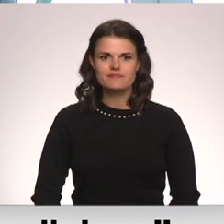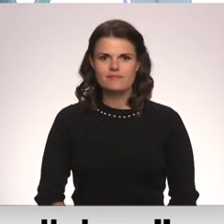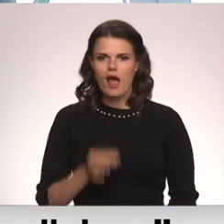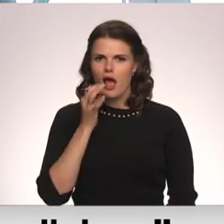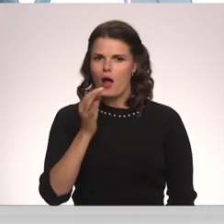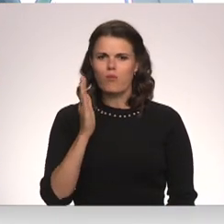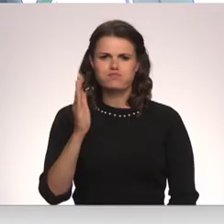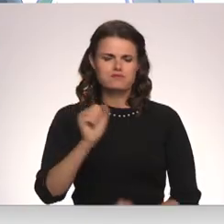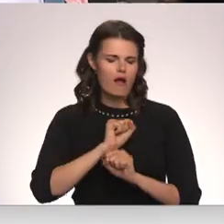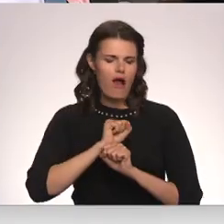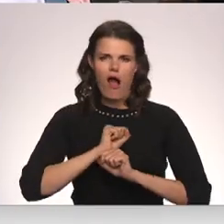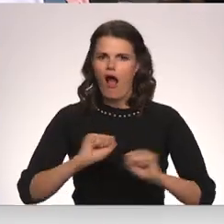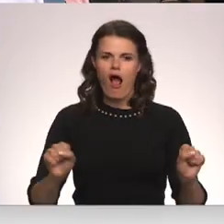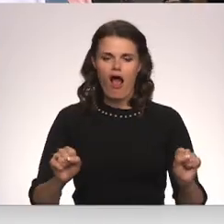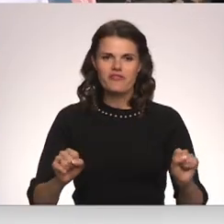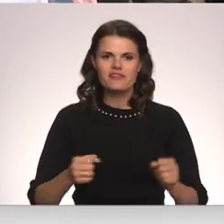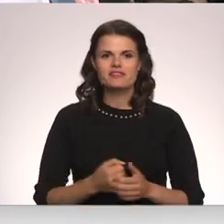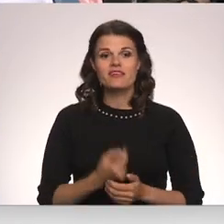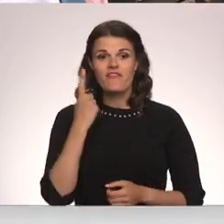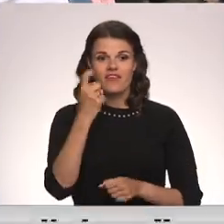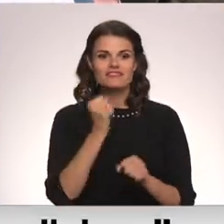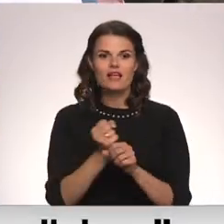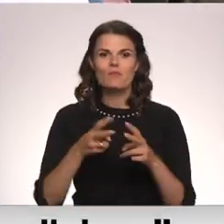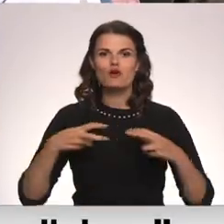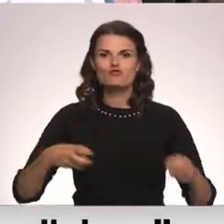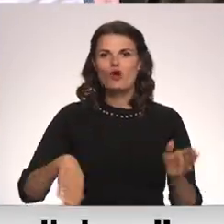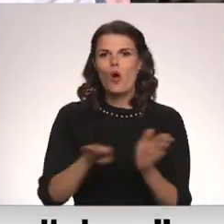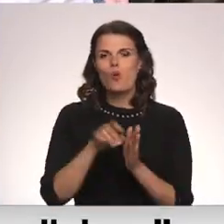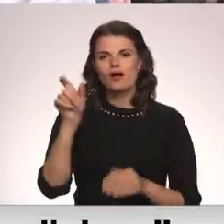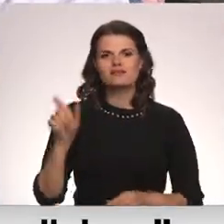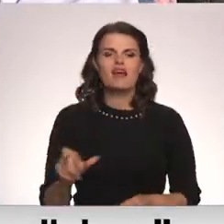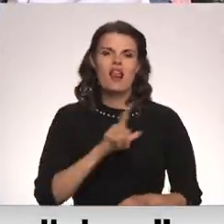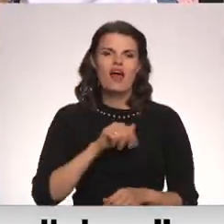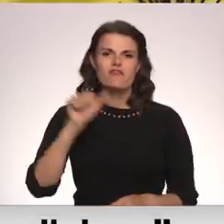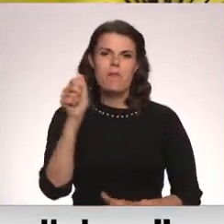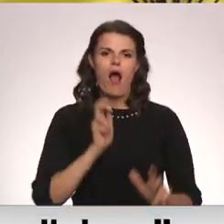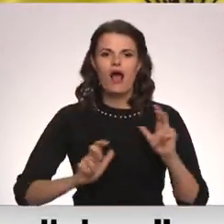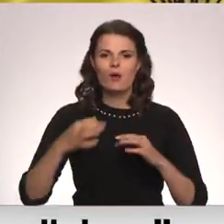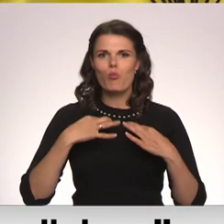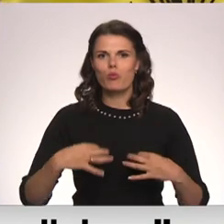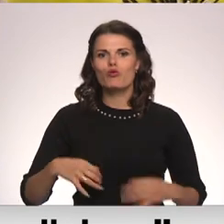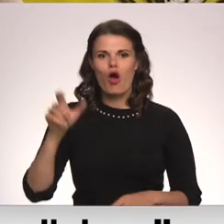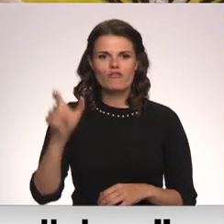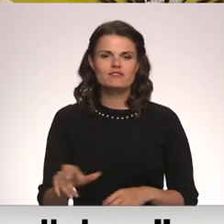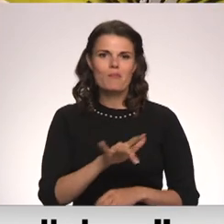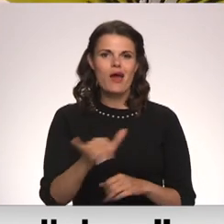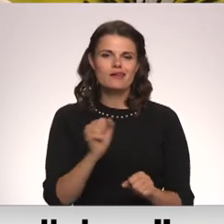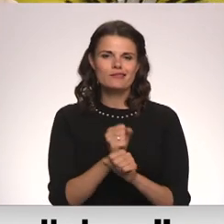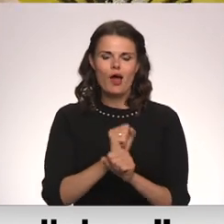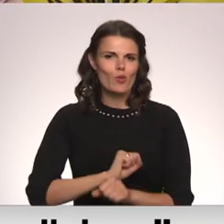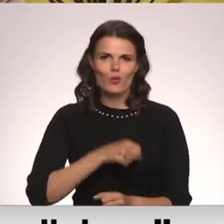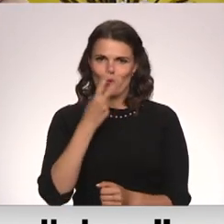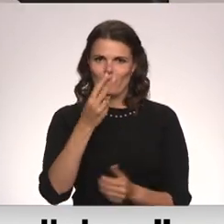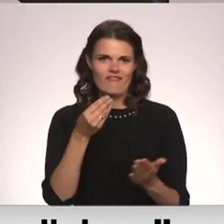Ātrs. Viens no darba žūrijas locekļiem ir Latvijas Mākslas akadēmijas profesors. Bērnu darbus bijis grūti